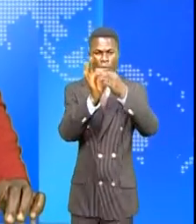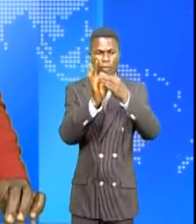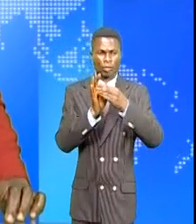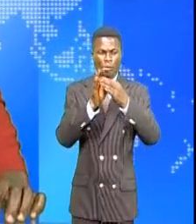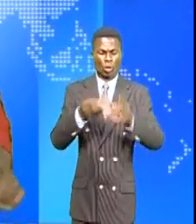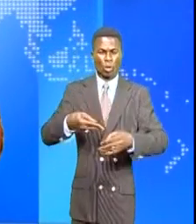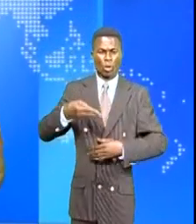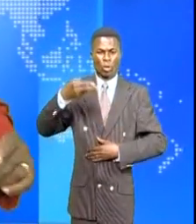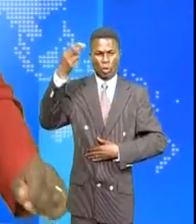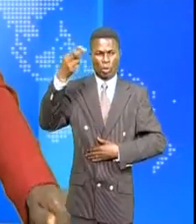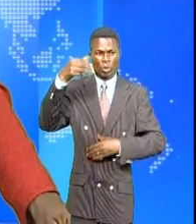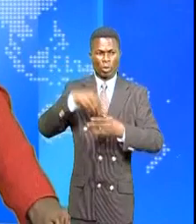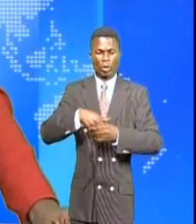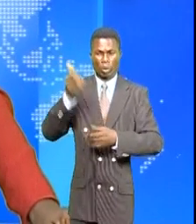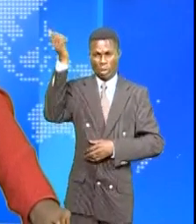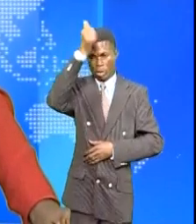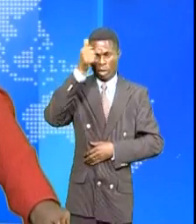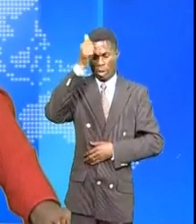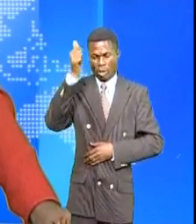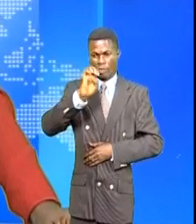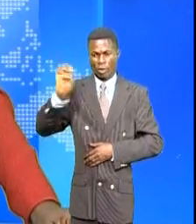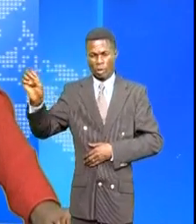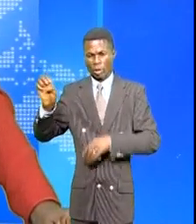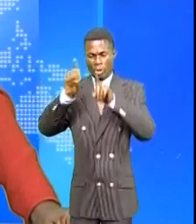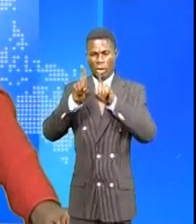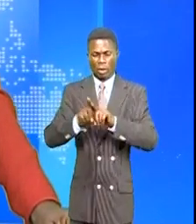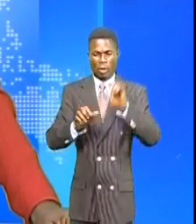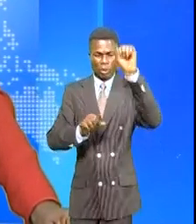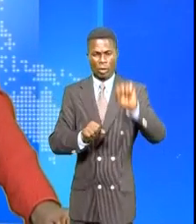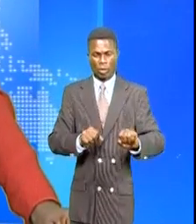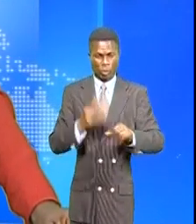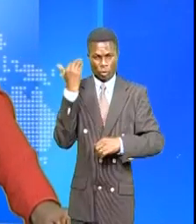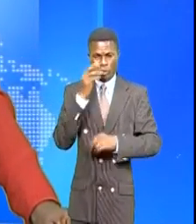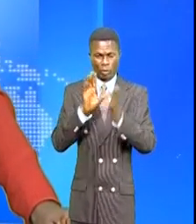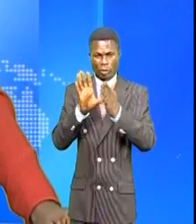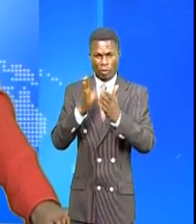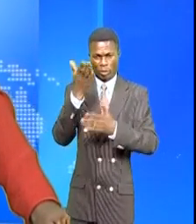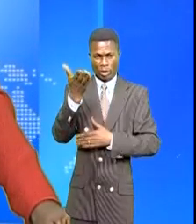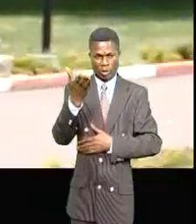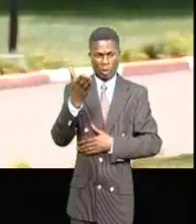haut débit dans l'Afrique de l'Est, Australe et de l'Ouest. Reportage Kibombe Somoïssa.